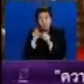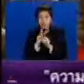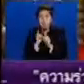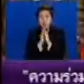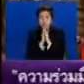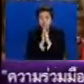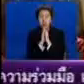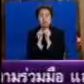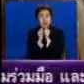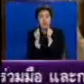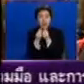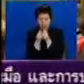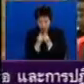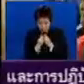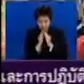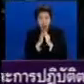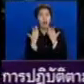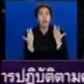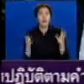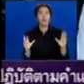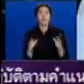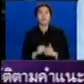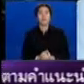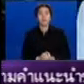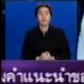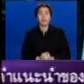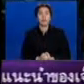ก็ถือเป็นสิริมงคลในการสร้างกุศลแล้ว